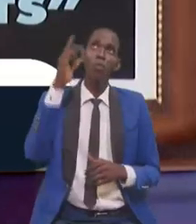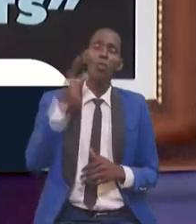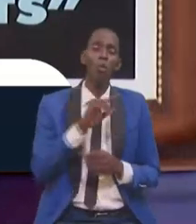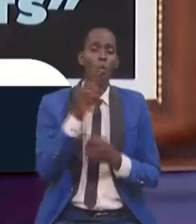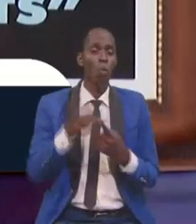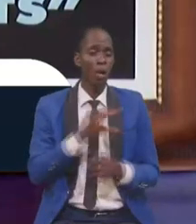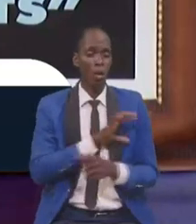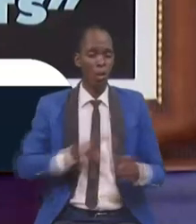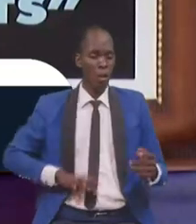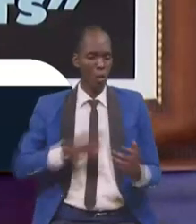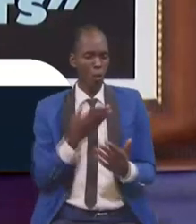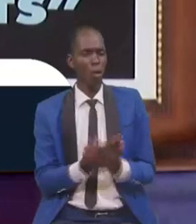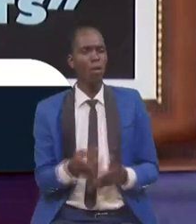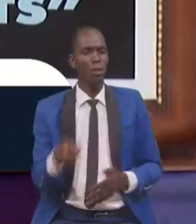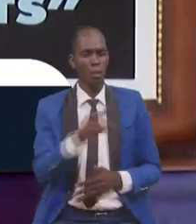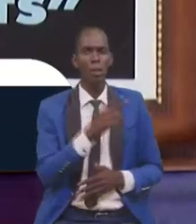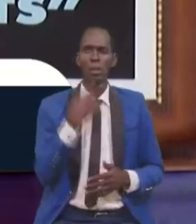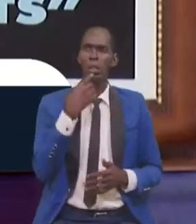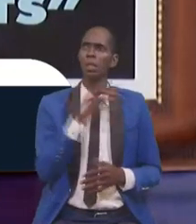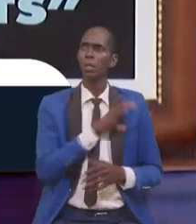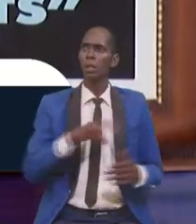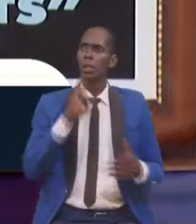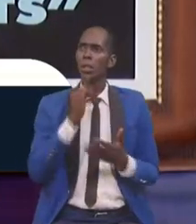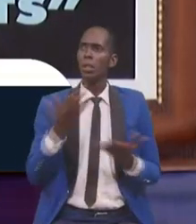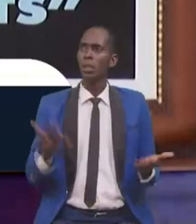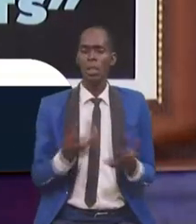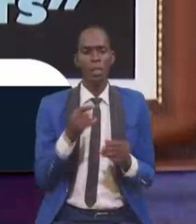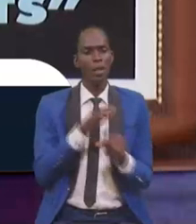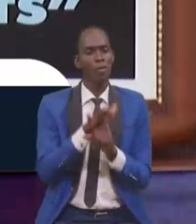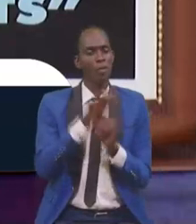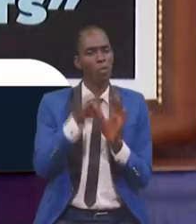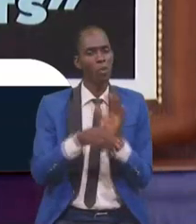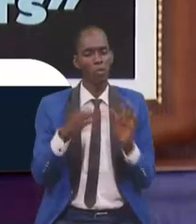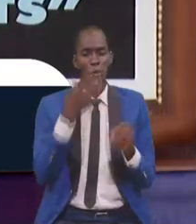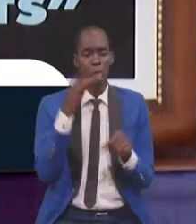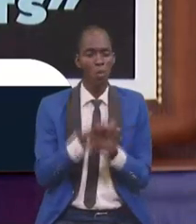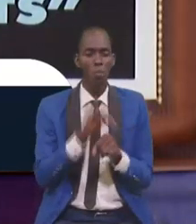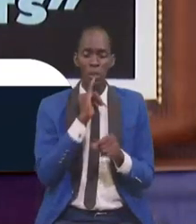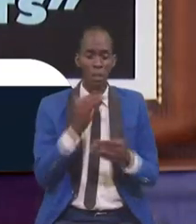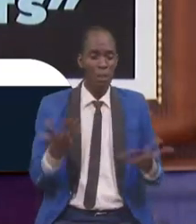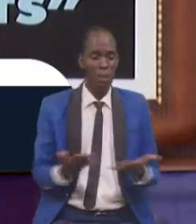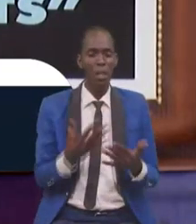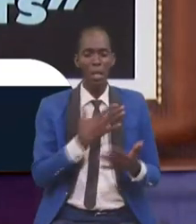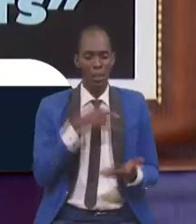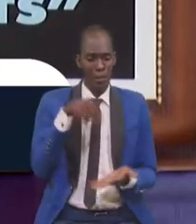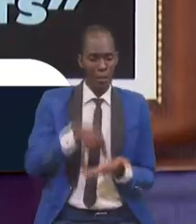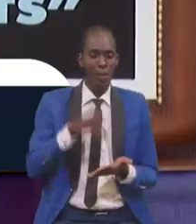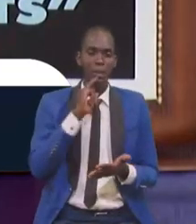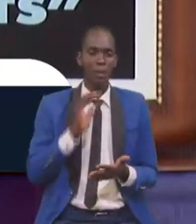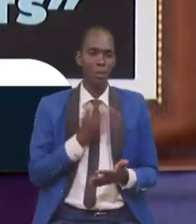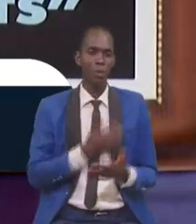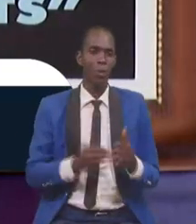venu, ils ont dit, il est venu. L'accomplissement de la promesse est venu. Et voici notre jour. En ce